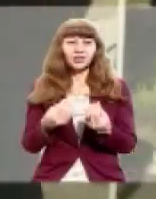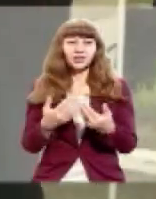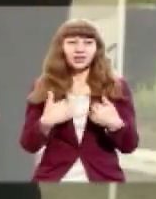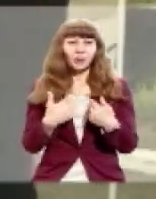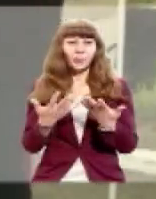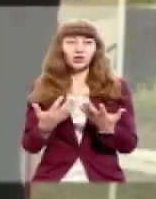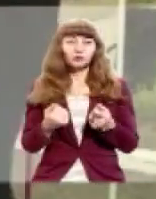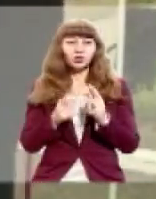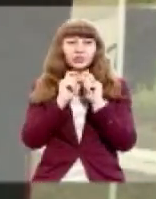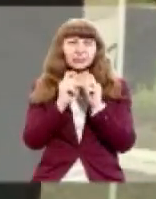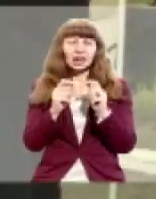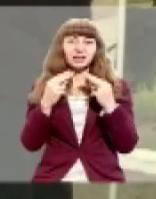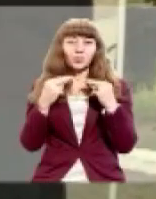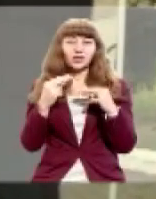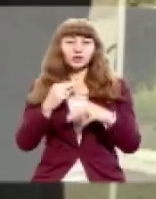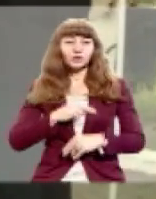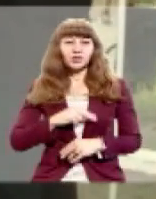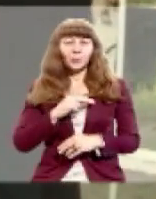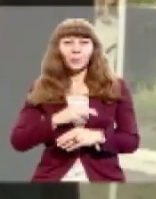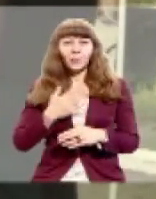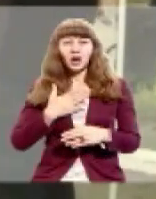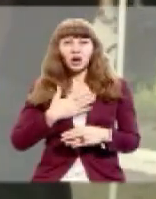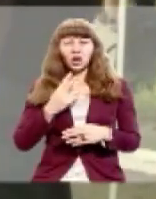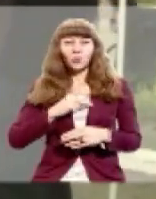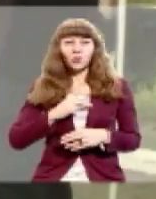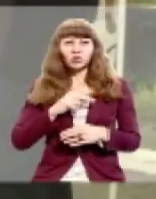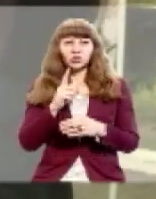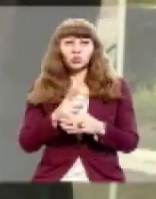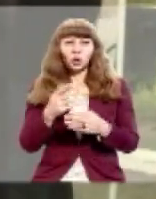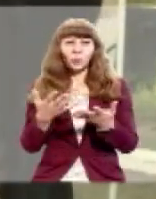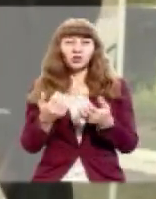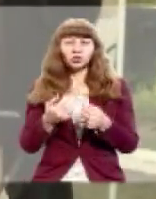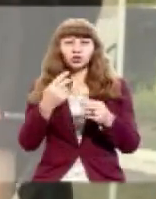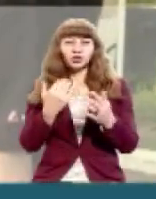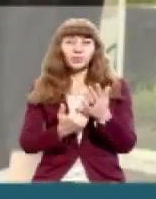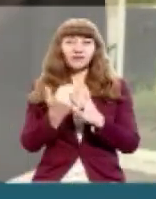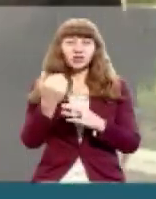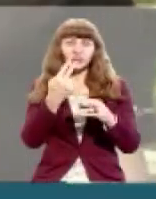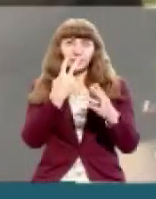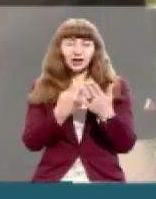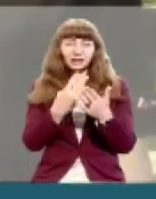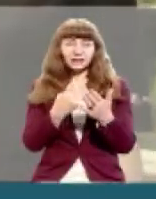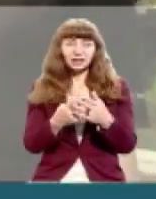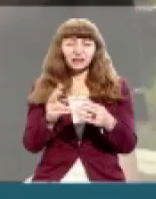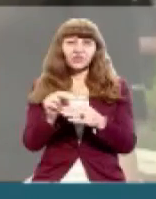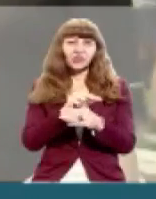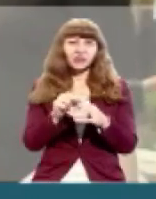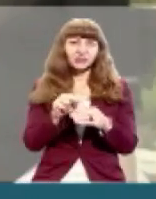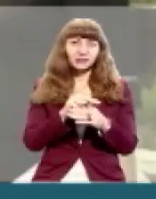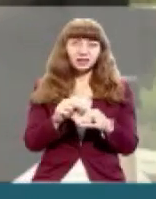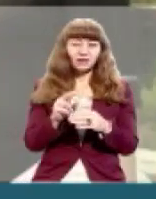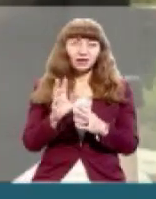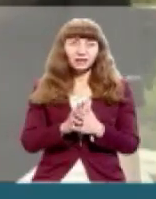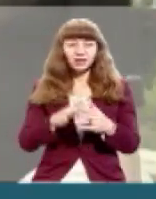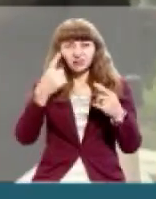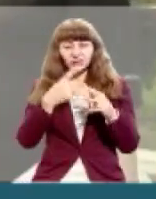ұнайды. Металлургтер күніне арнап ұйымдастырылған бұл шара әртүрлі ойындар мен сыйлықтарға толы. Сонымен қатар тек балалар ғана емес, ата-аналарымызды атсалысып бірге